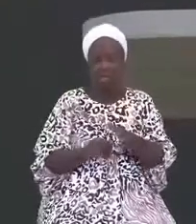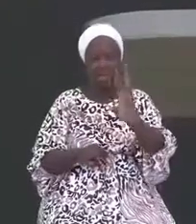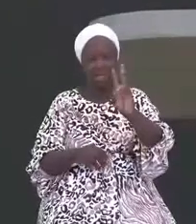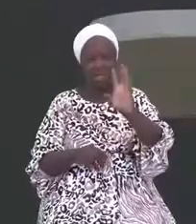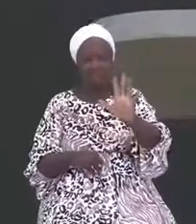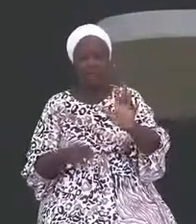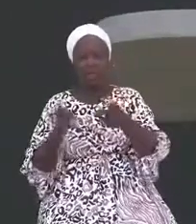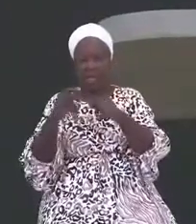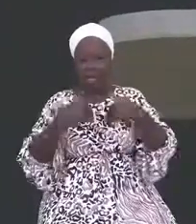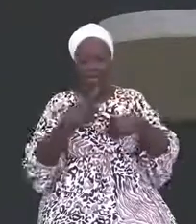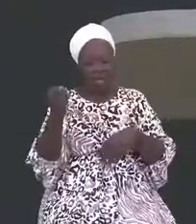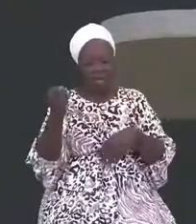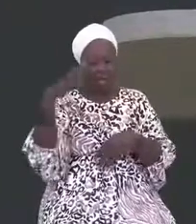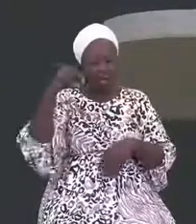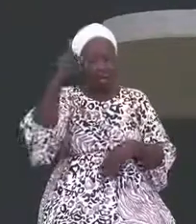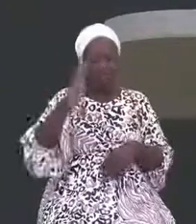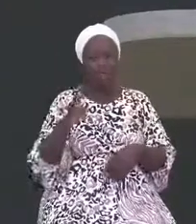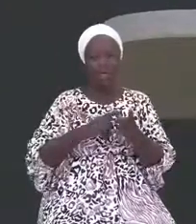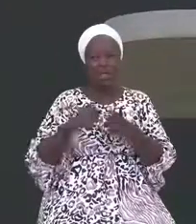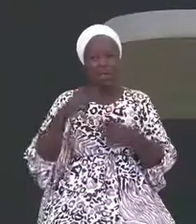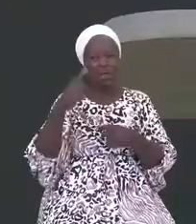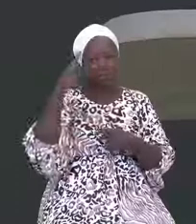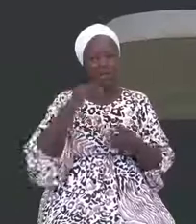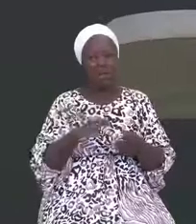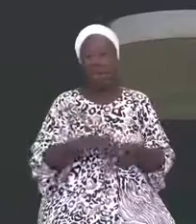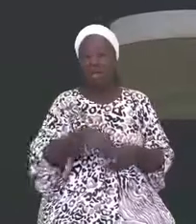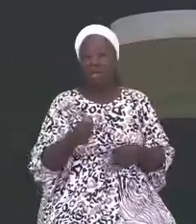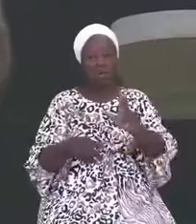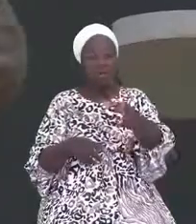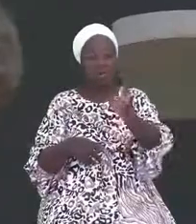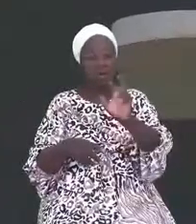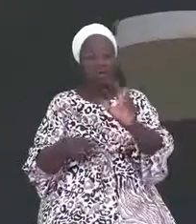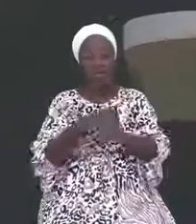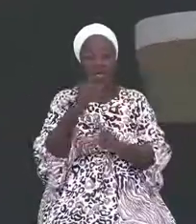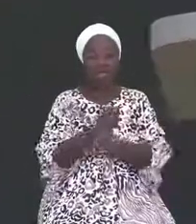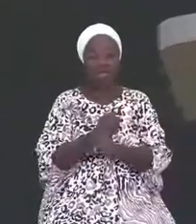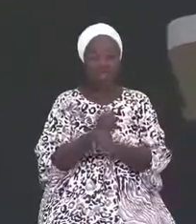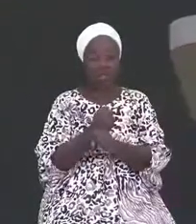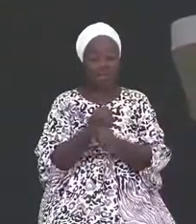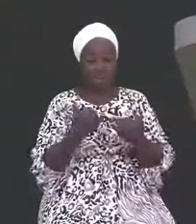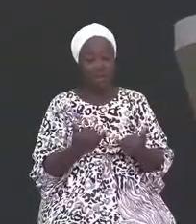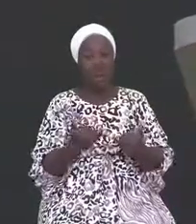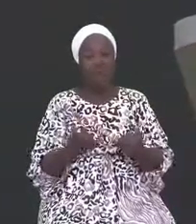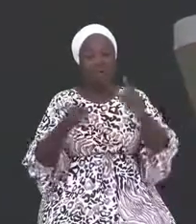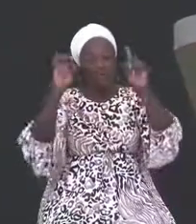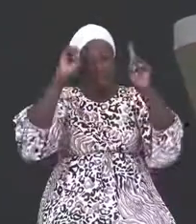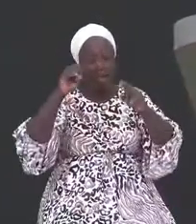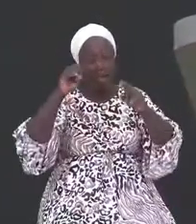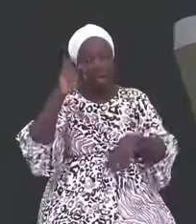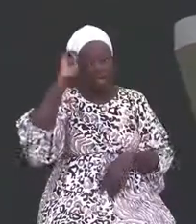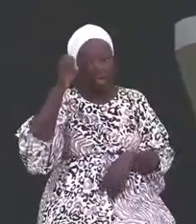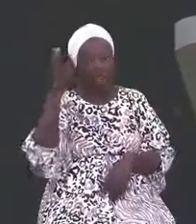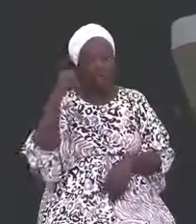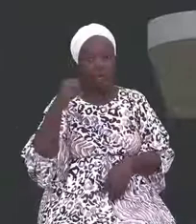a eu la grâce de Dieu et pendant les 300 ans qui ont suivi, il a été juste. Et Dieu